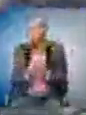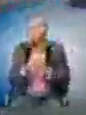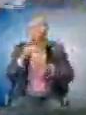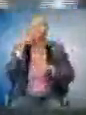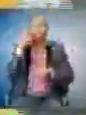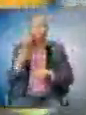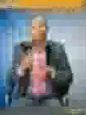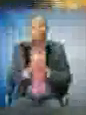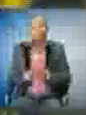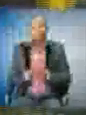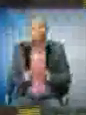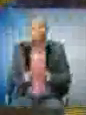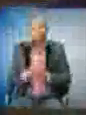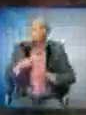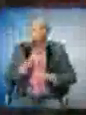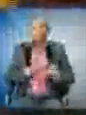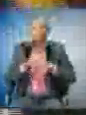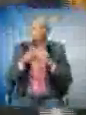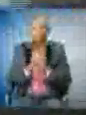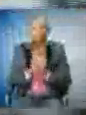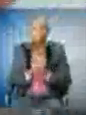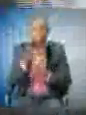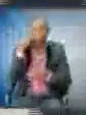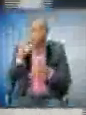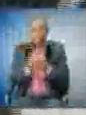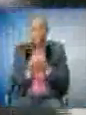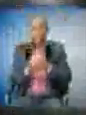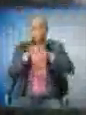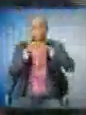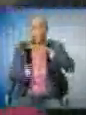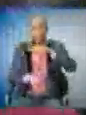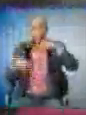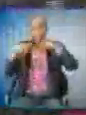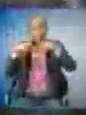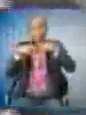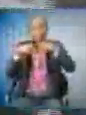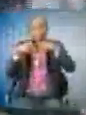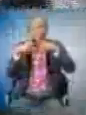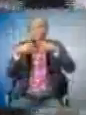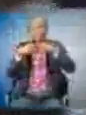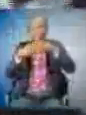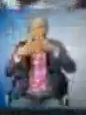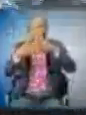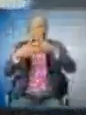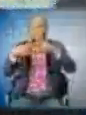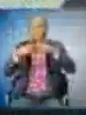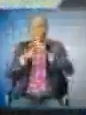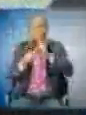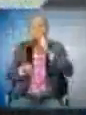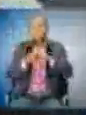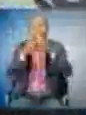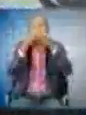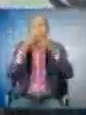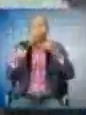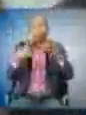tunasikilizana. Tuko nafanya nguvu ya ima sustation ya sasa ya moto tuko nafanya. Bili lungu loko. Plus de 8 millions de dollars